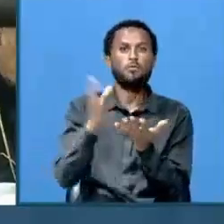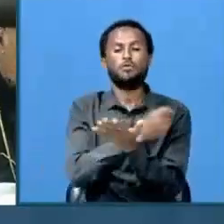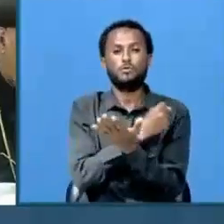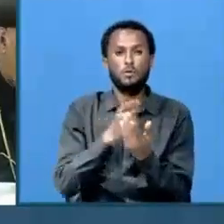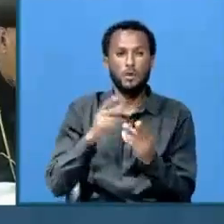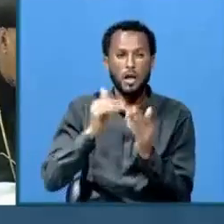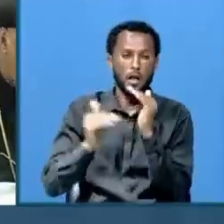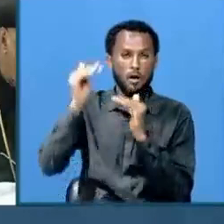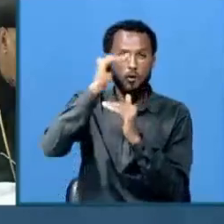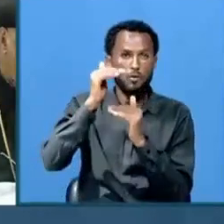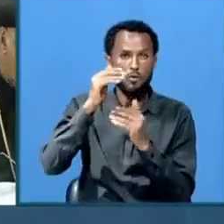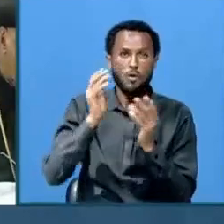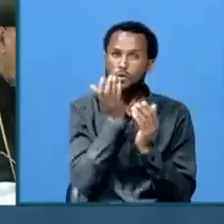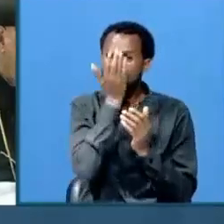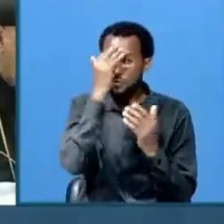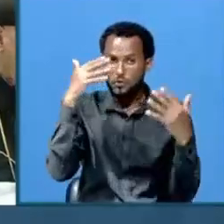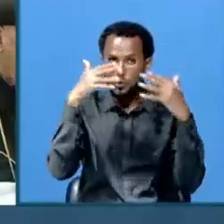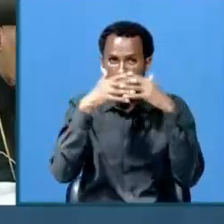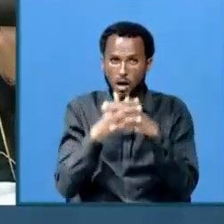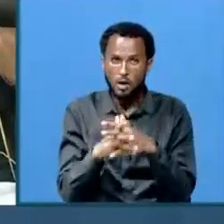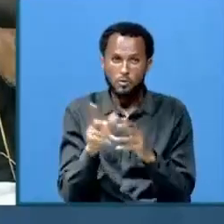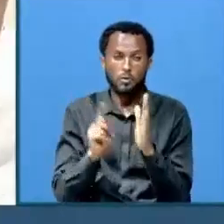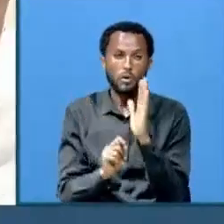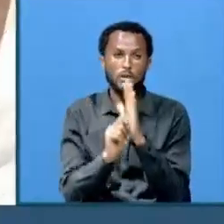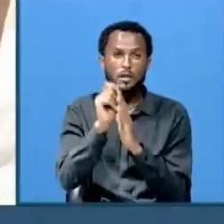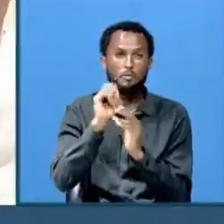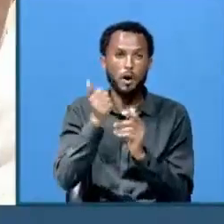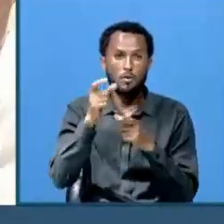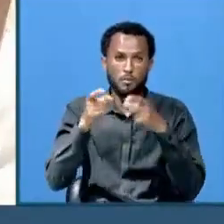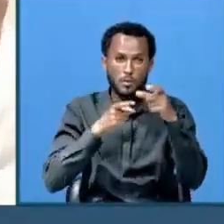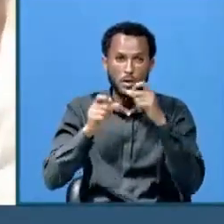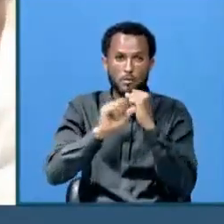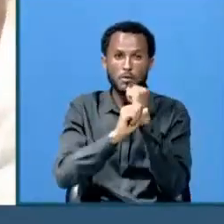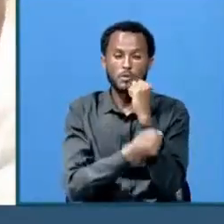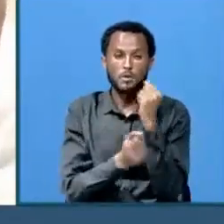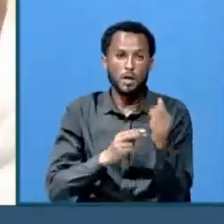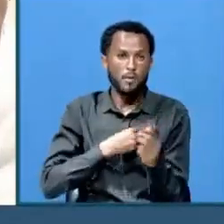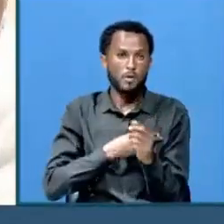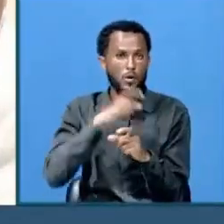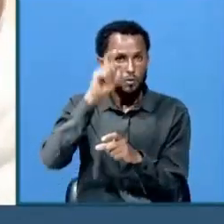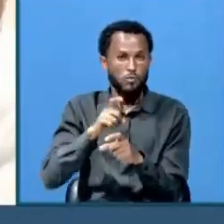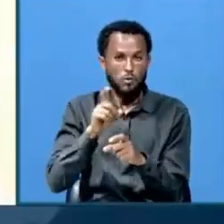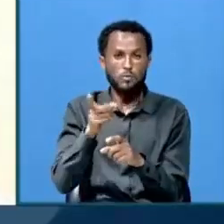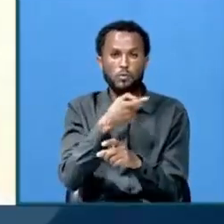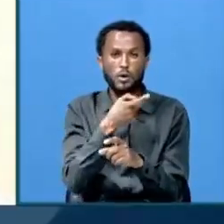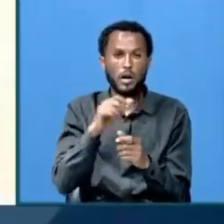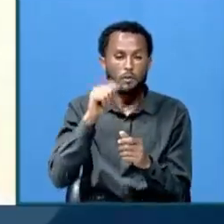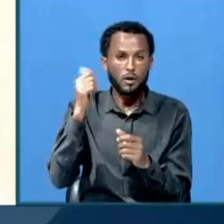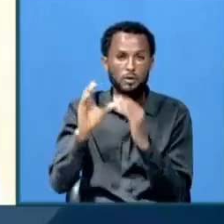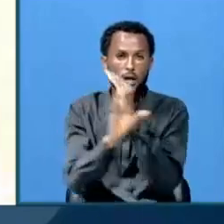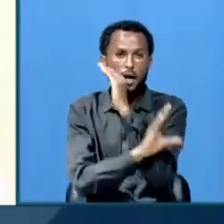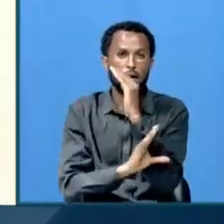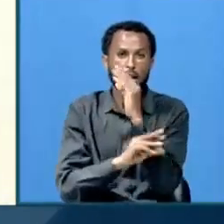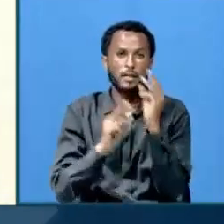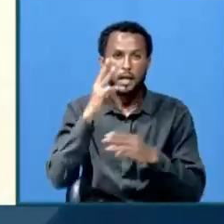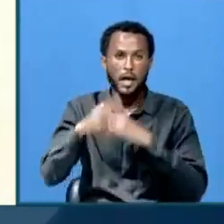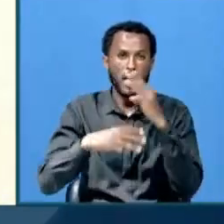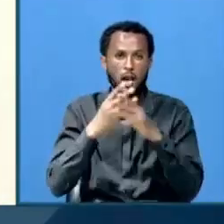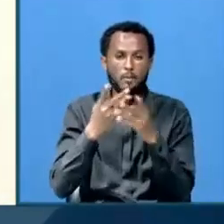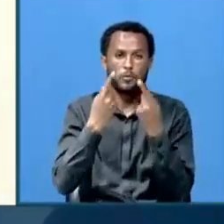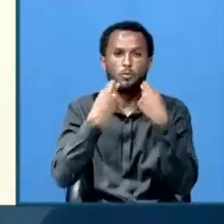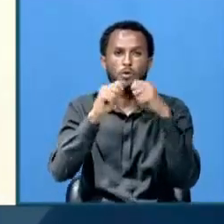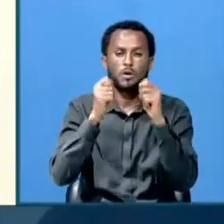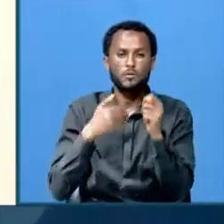ላዕለዋይ ቤተ ክህነት ኦርቶዶክስ ተዋህዶ ትግራይ ዓርሱ ዝኽኣለ ምሕደራ ምምስራቱ ሃይማኖታዊ ግቡኡ ከም ዝኾነን ኣብ ካልኦት ሃገራት ዓለም እውን ተመክሮ ከም